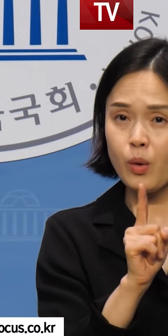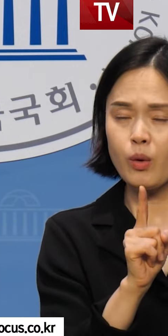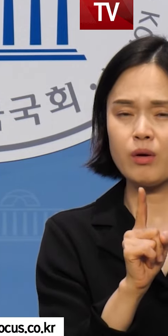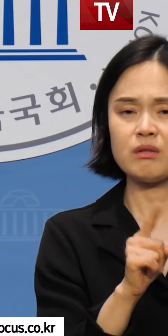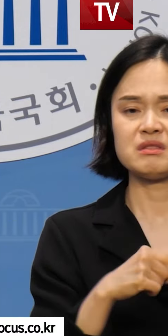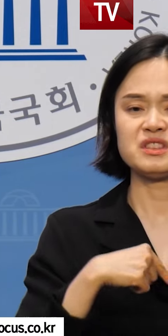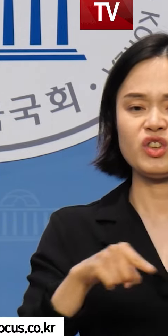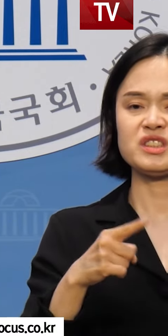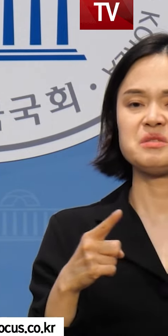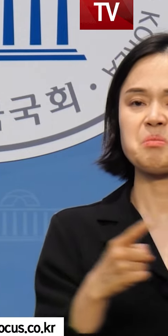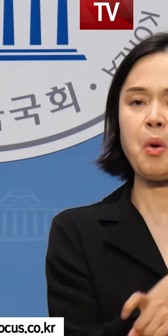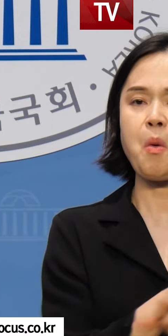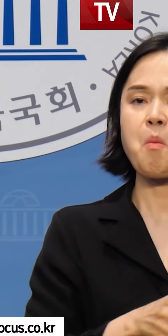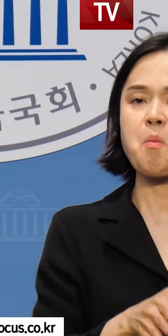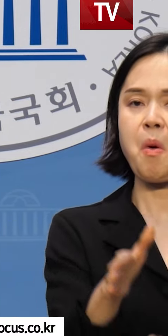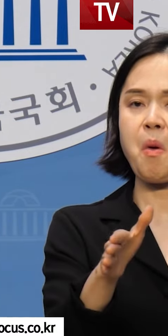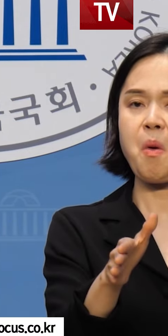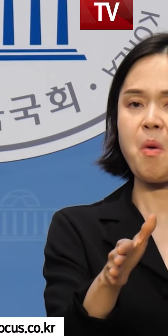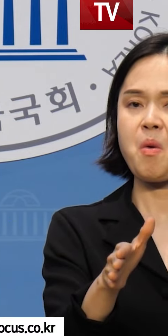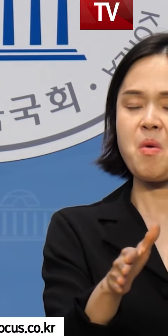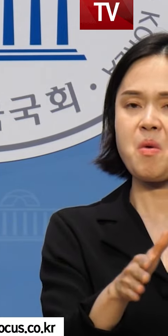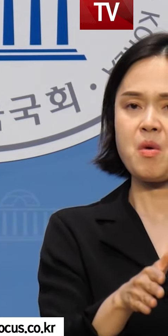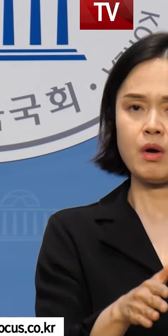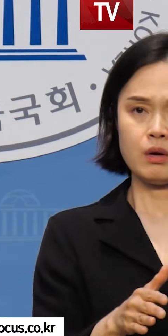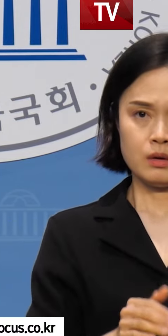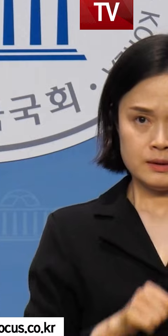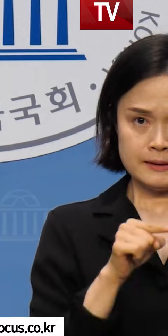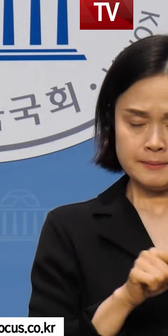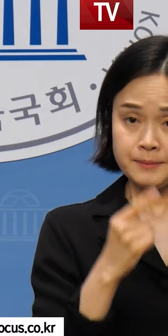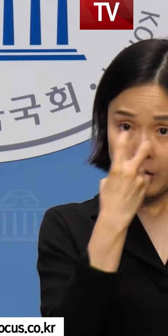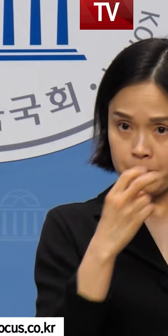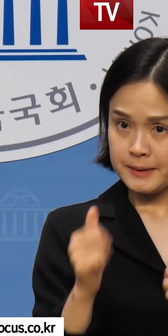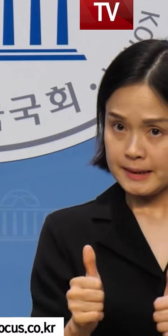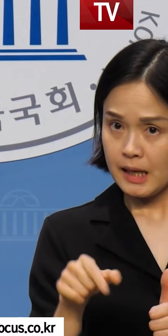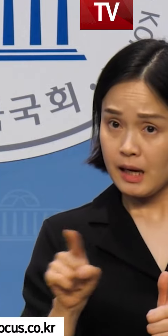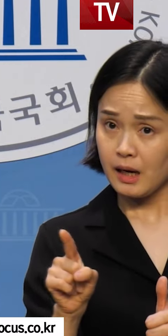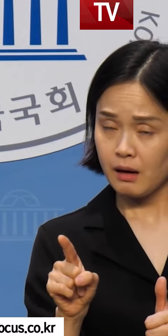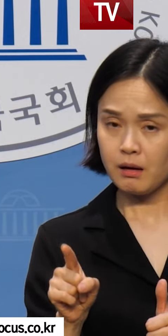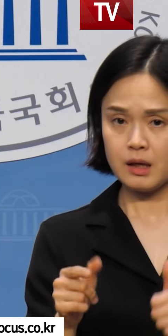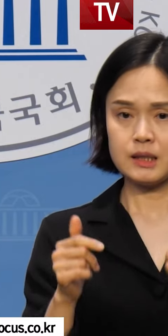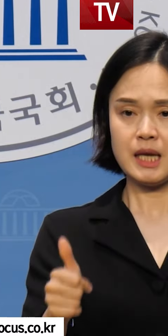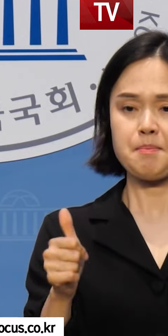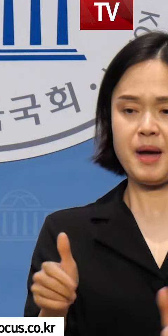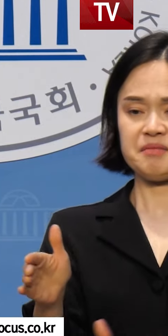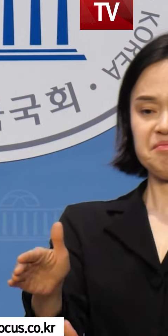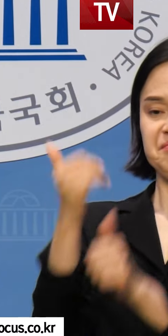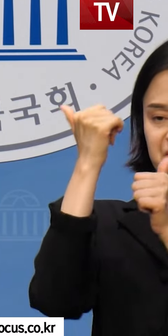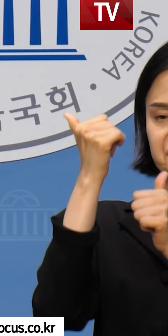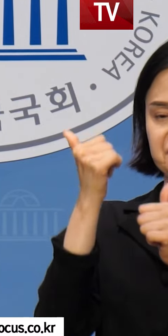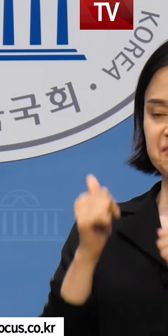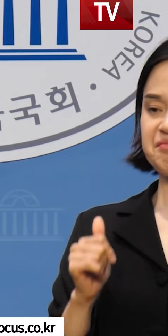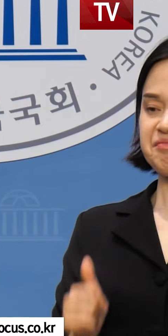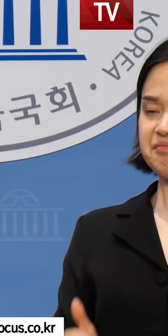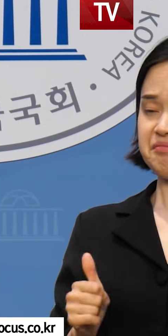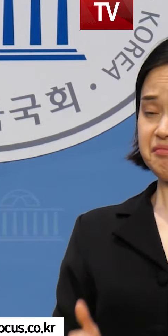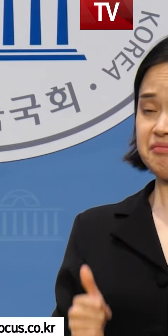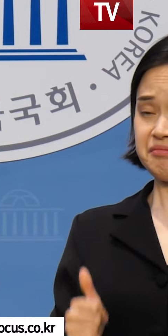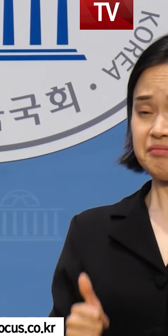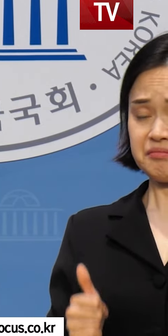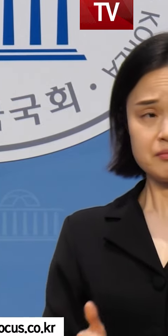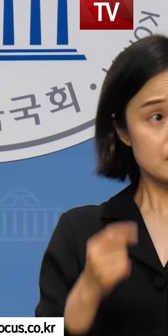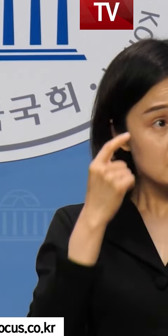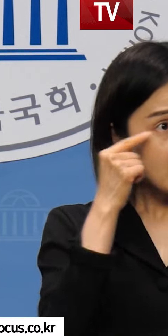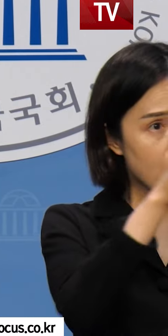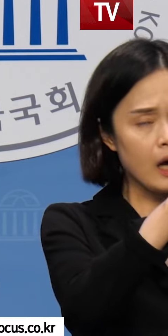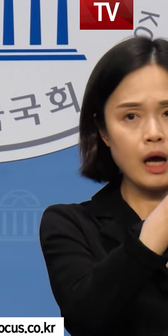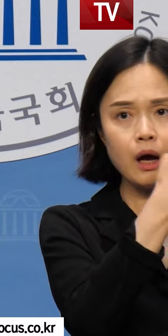화풀이입니다. 최상병 청문회에 이어 검사들도 인민재판으로 내몰겠다는 그 의도가 어렵지 않게